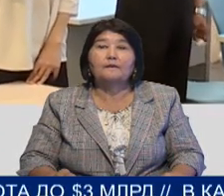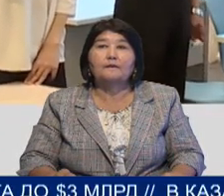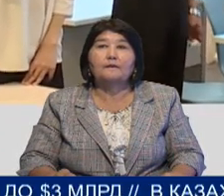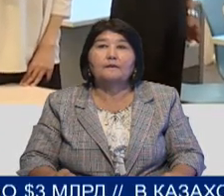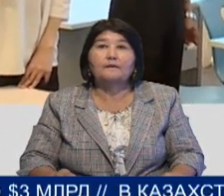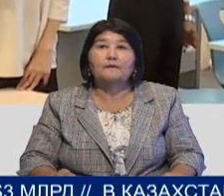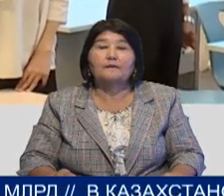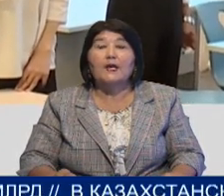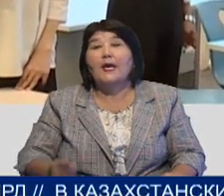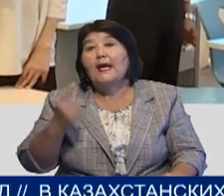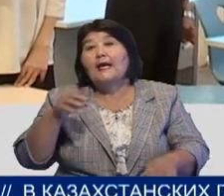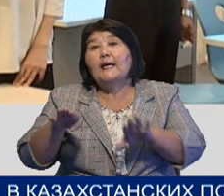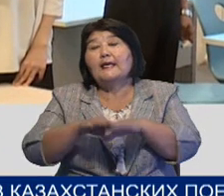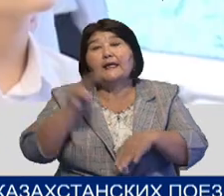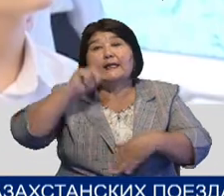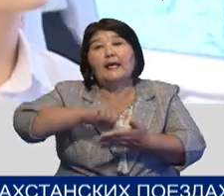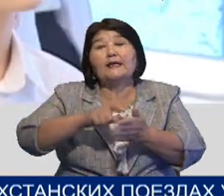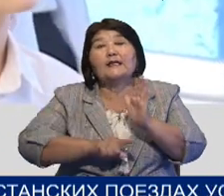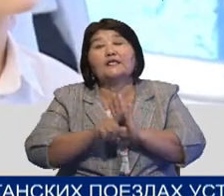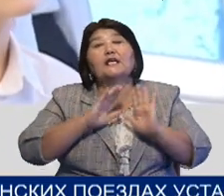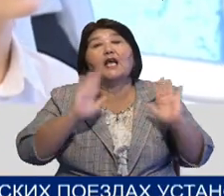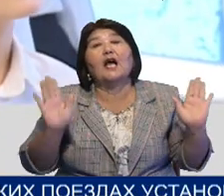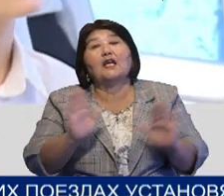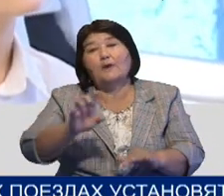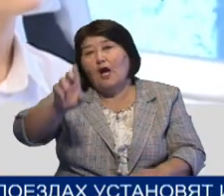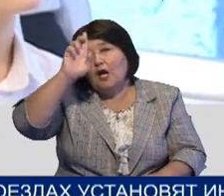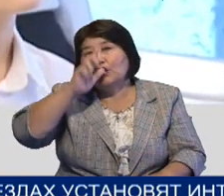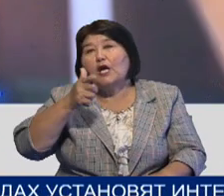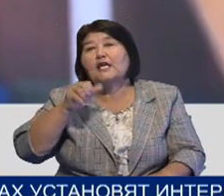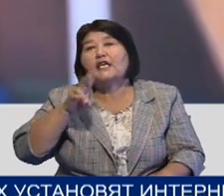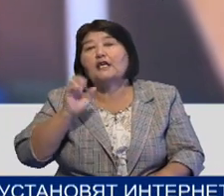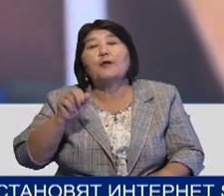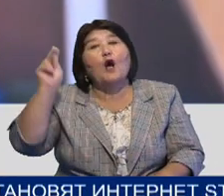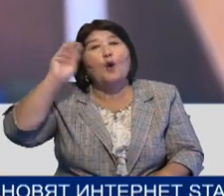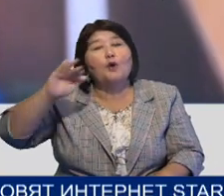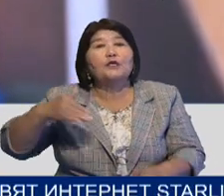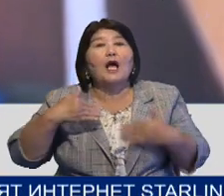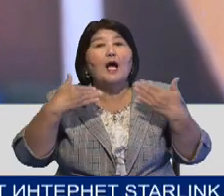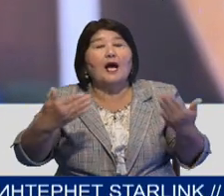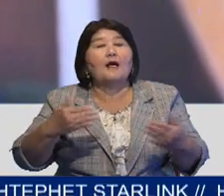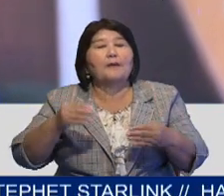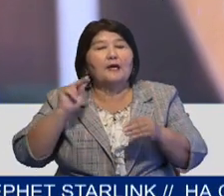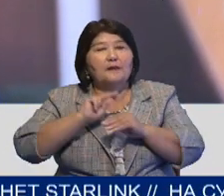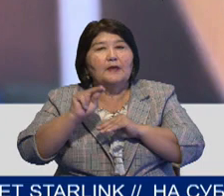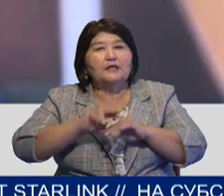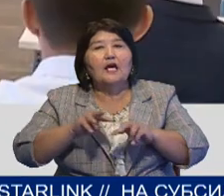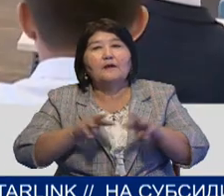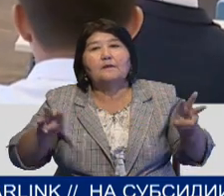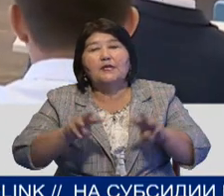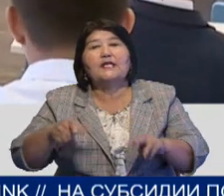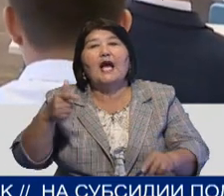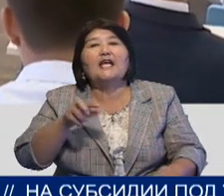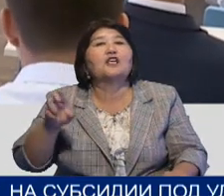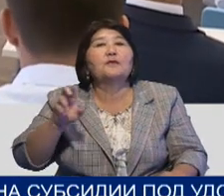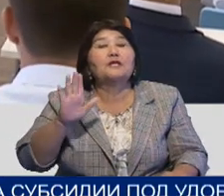час единый классный час начался с исполнения государственного гимна к учащимся обратился министр Просвещения Республики Казахстан гани